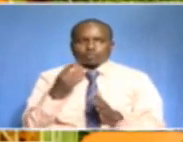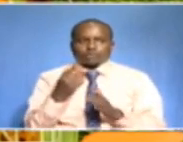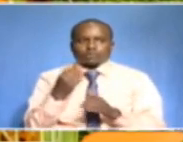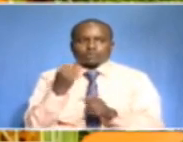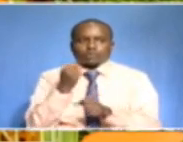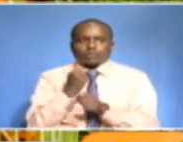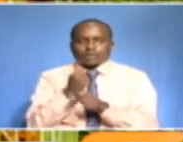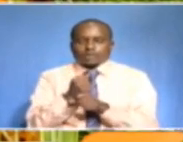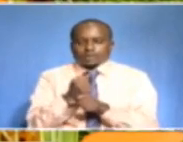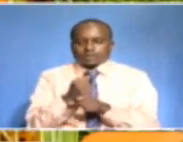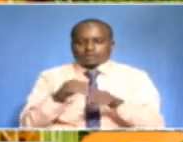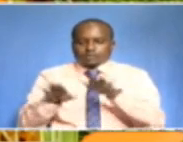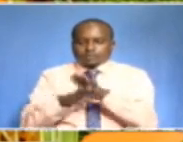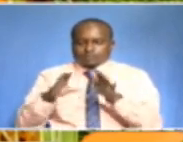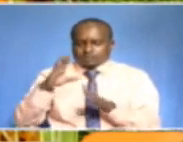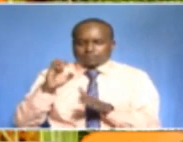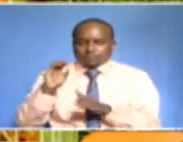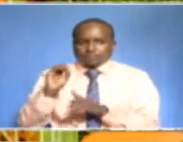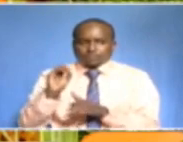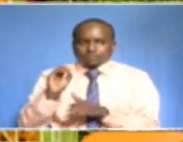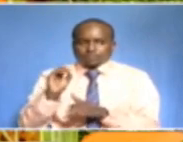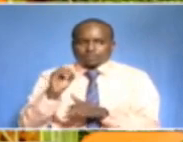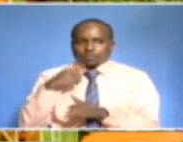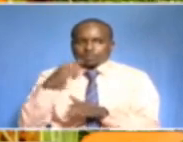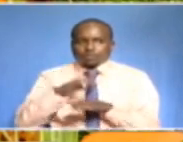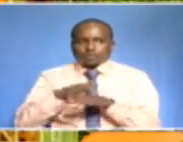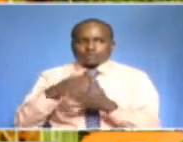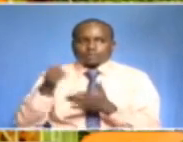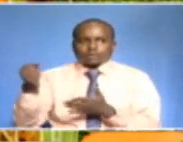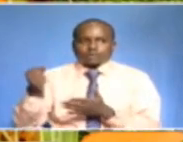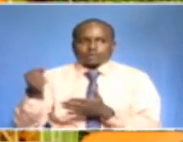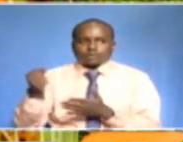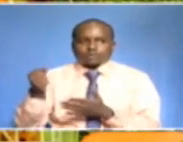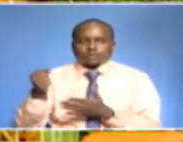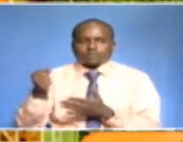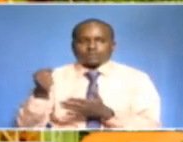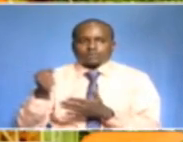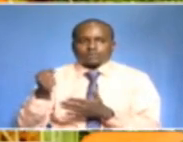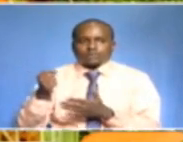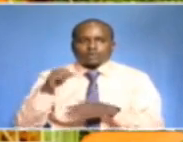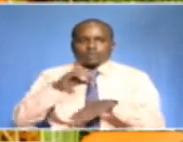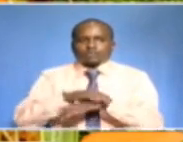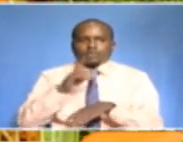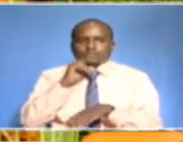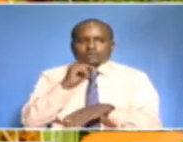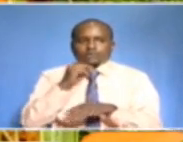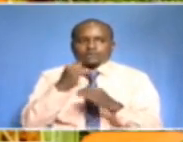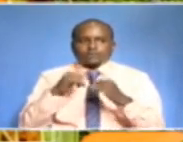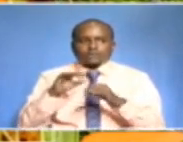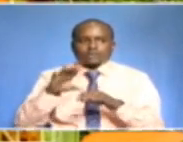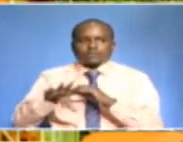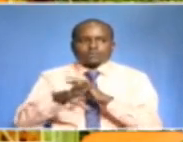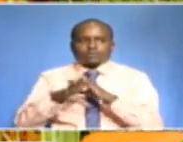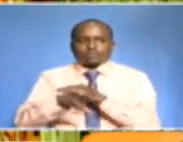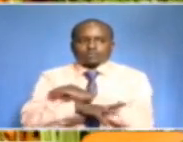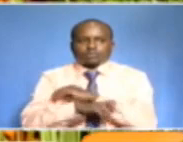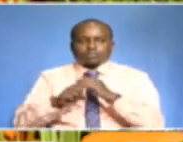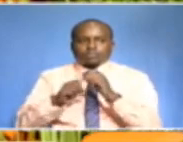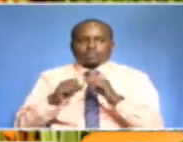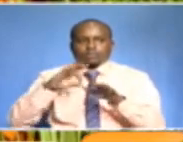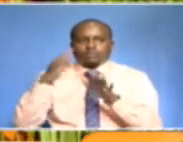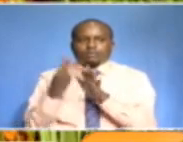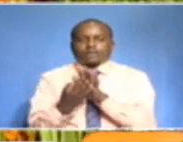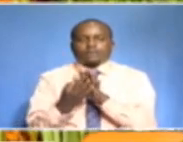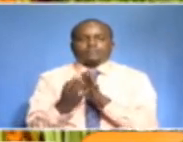Chini ya ambaye Ako suspension kuwa alatia akaru kutoa hizo files K parking